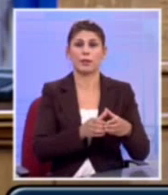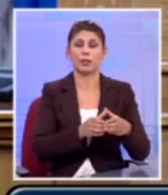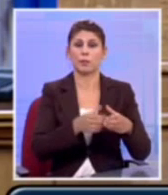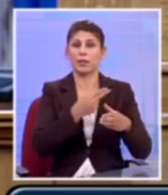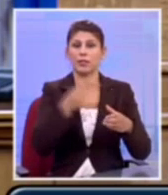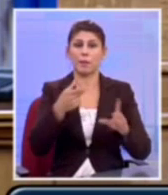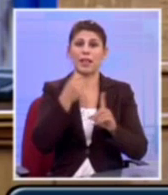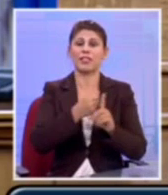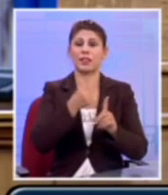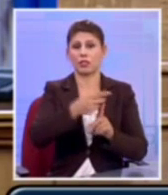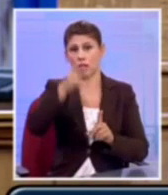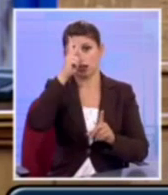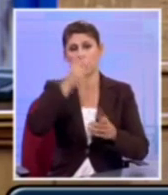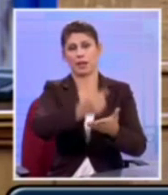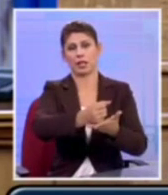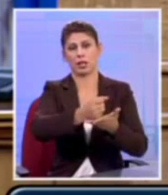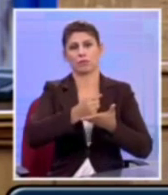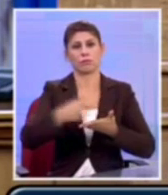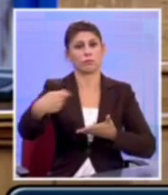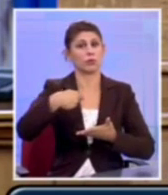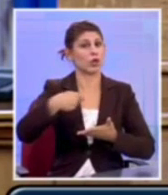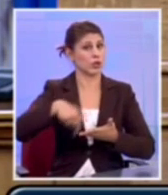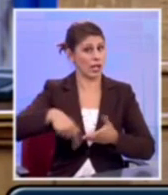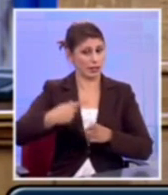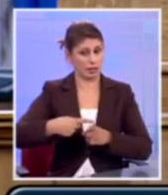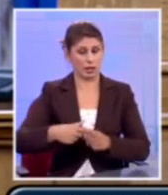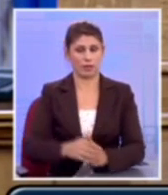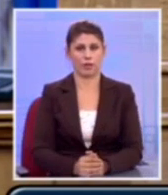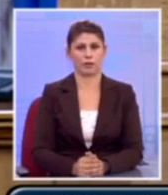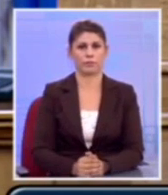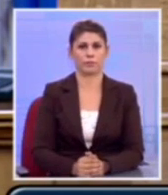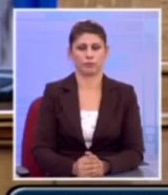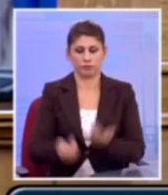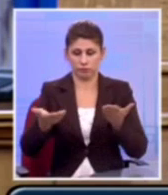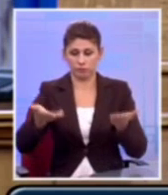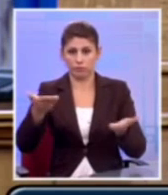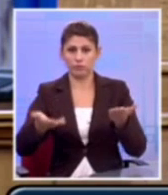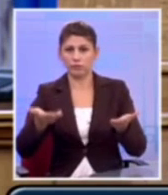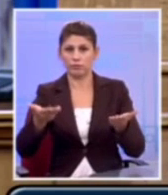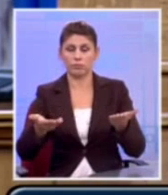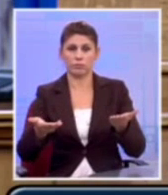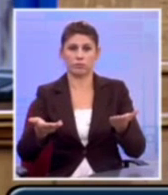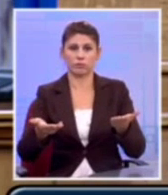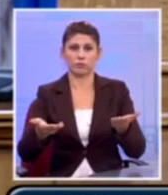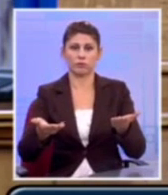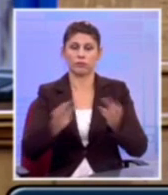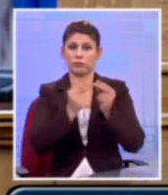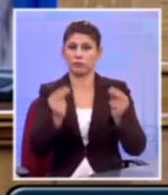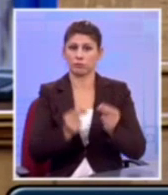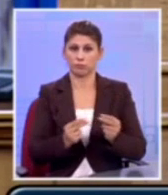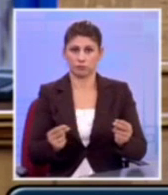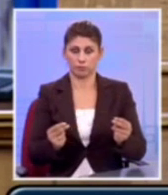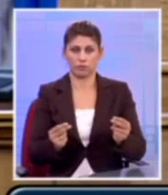την Διεκδίκηση των Γερμανικών Οφειλών. Και οι συγκρίσεις και τα